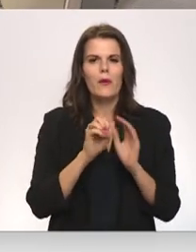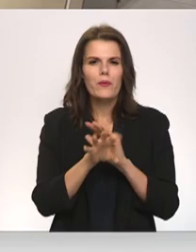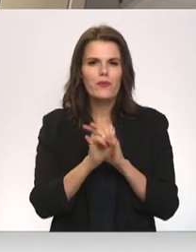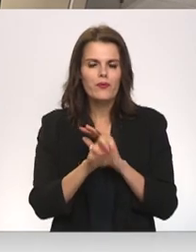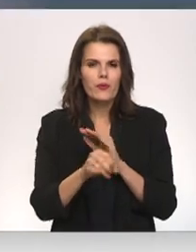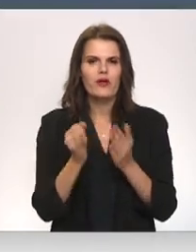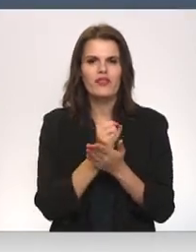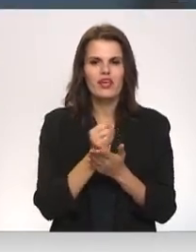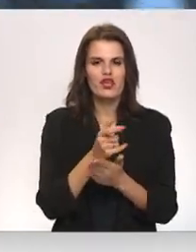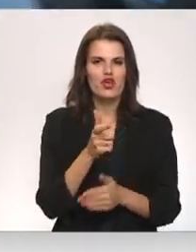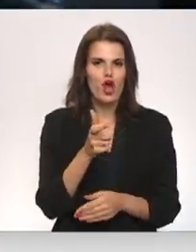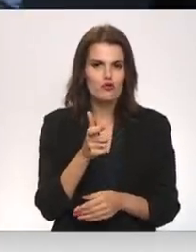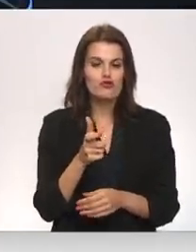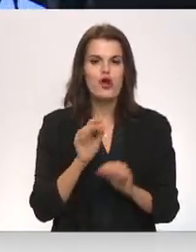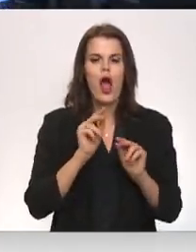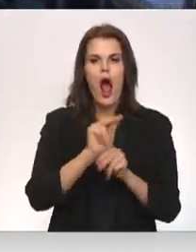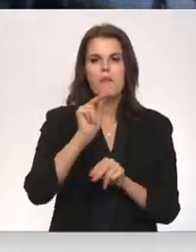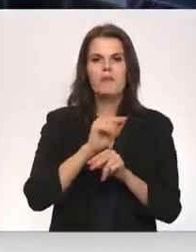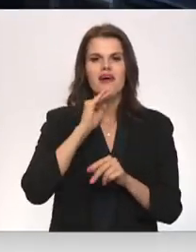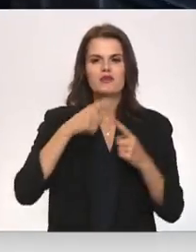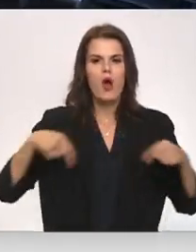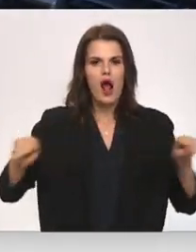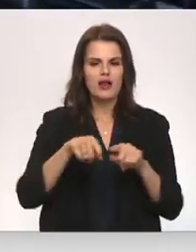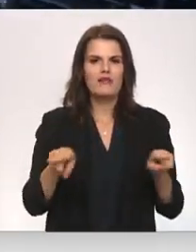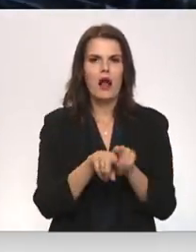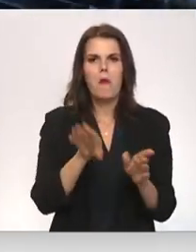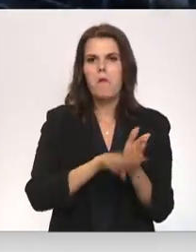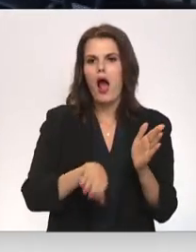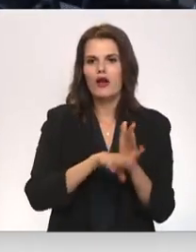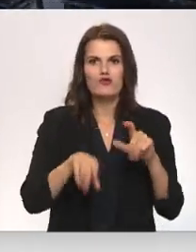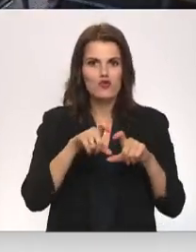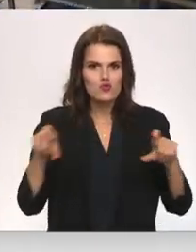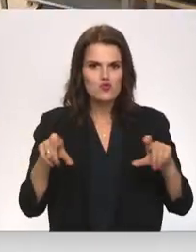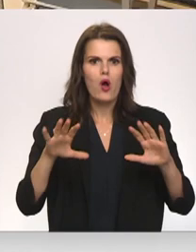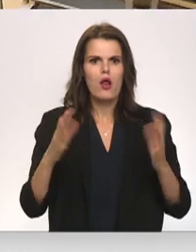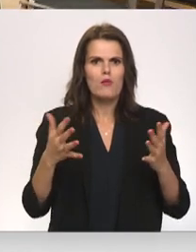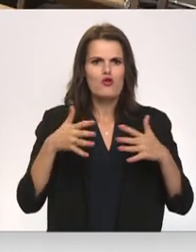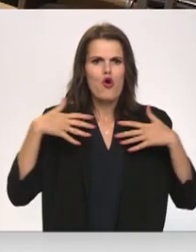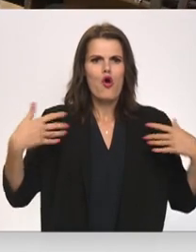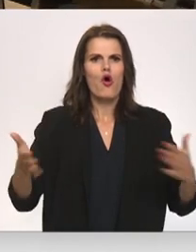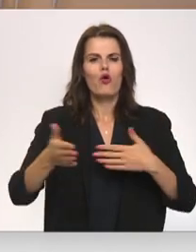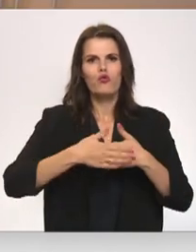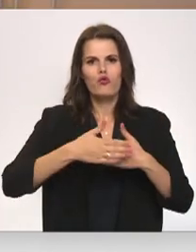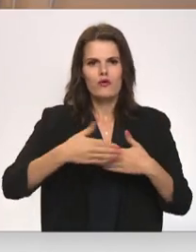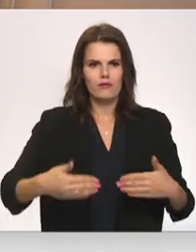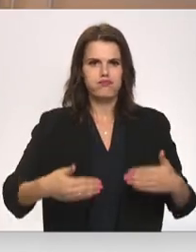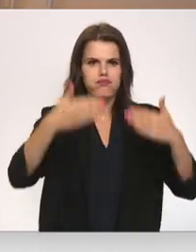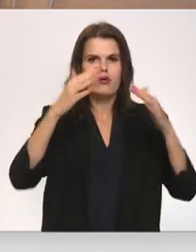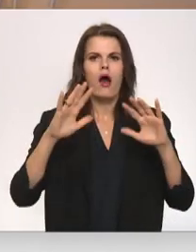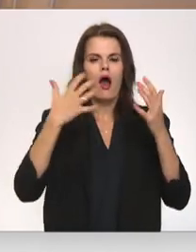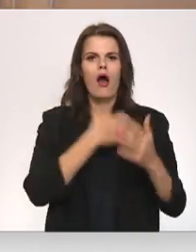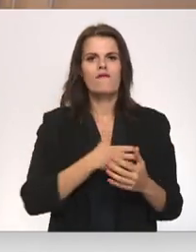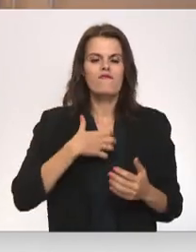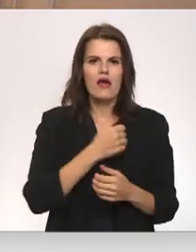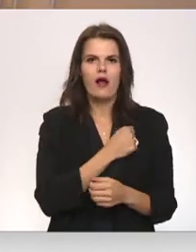ieroči. Apmācību klases tādas kā parastā skolā, ja vien neskaita lielās angāra durvis, lai klasē varētu iebraukt bruņu